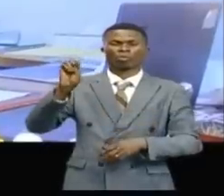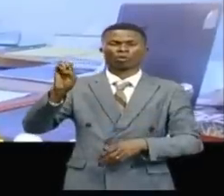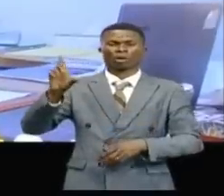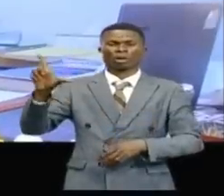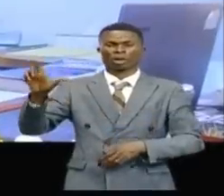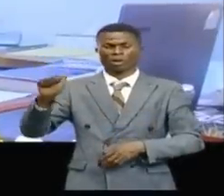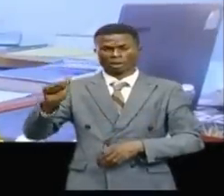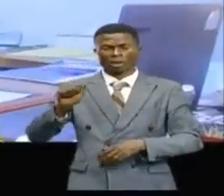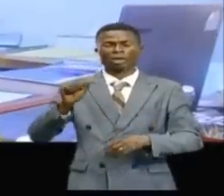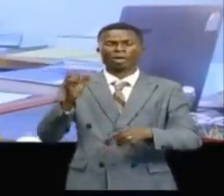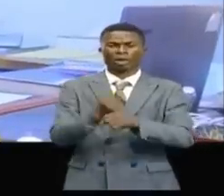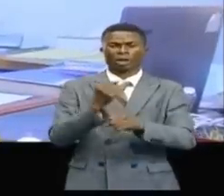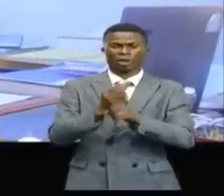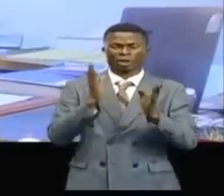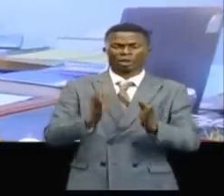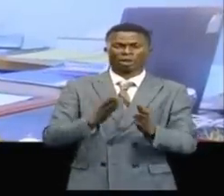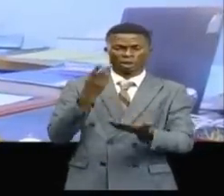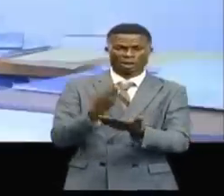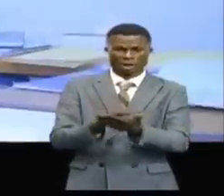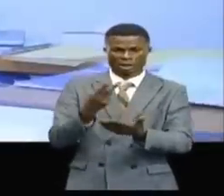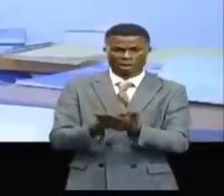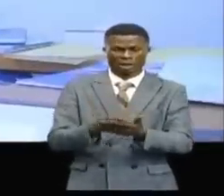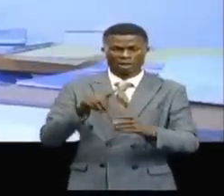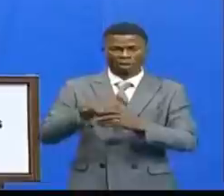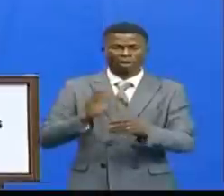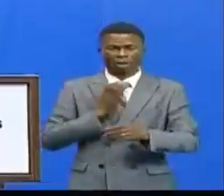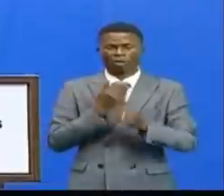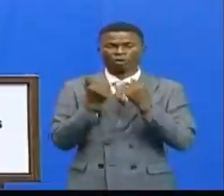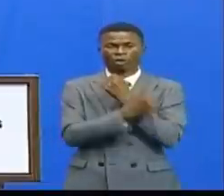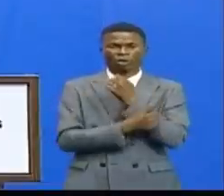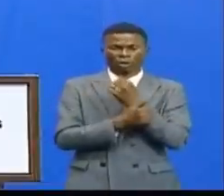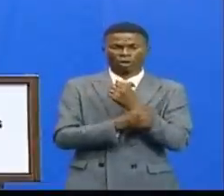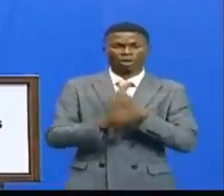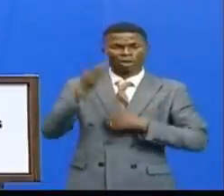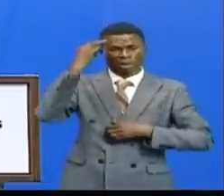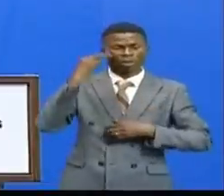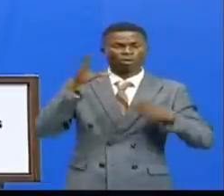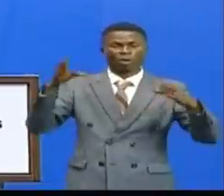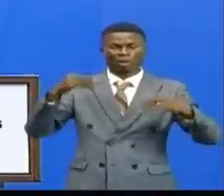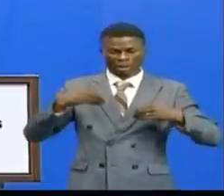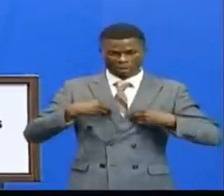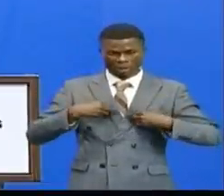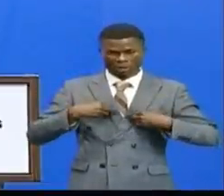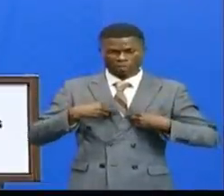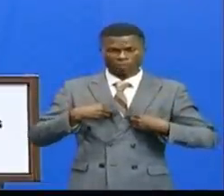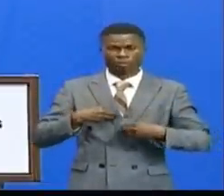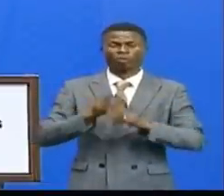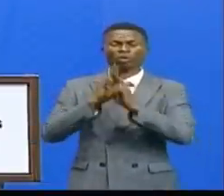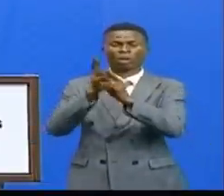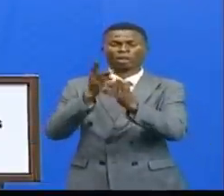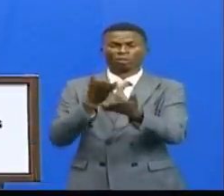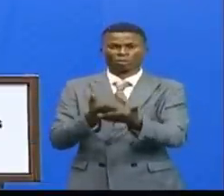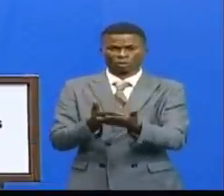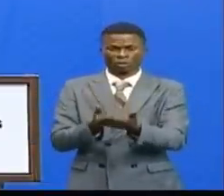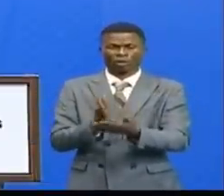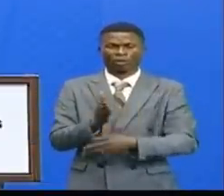la professionnalisation de la pratique du sport dans notre pays. Le Conseil a pris acte de ce rapport.